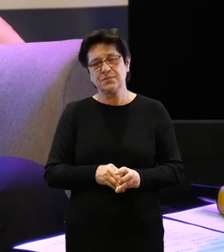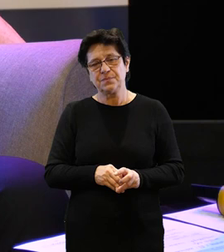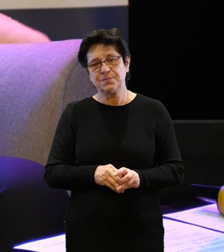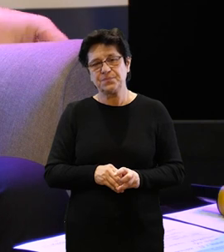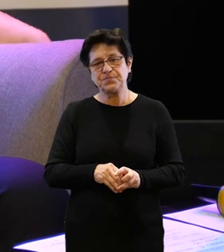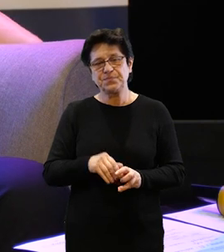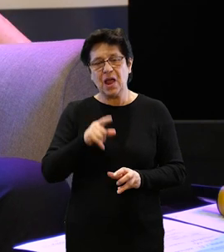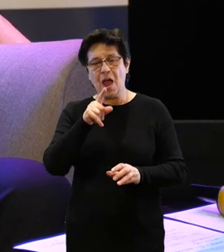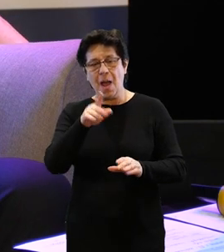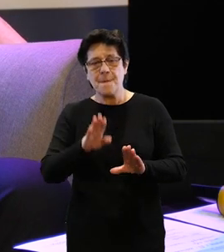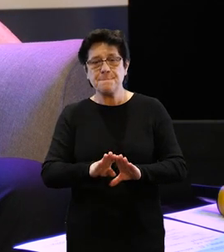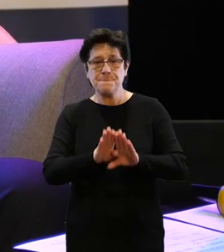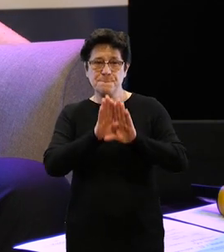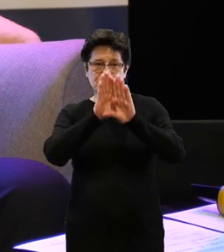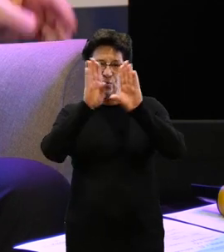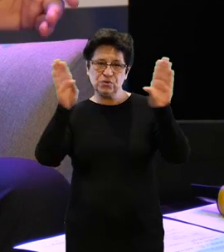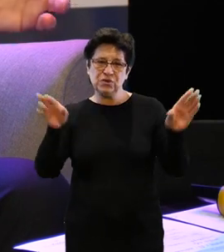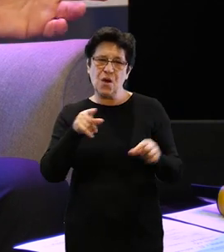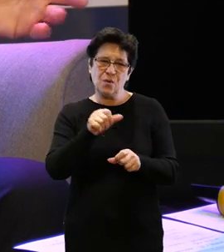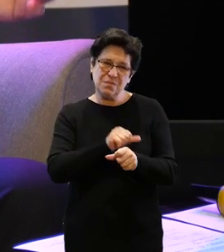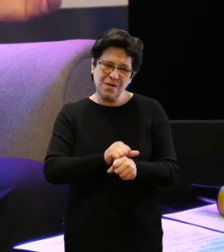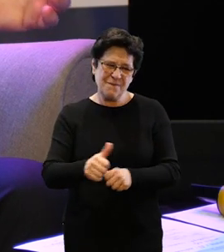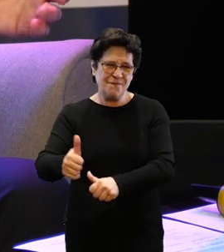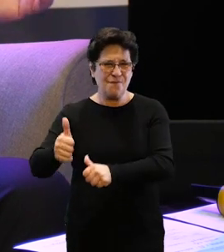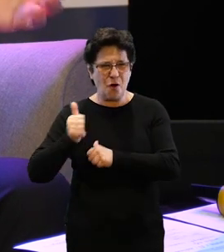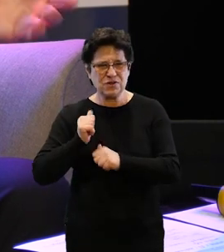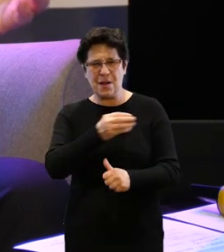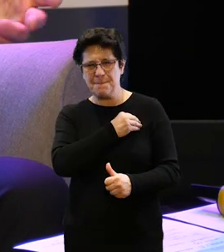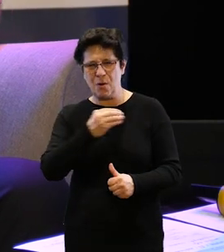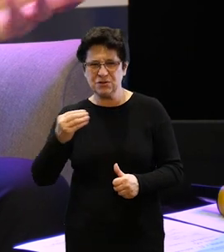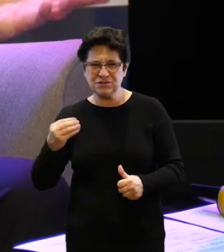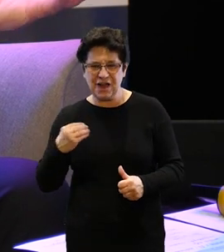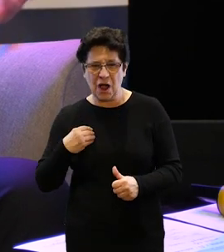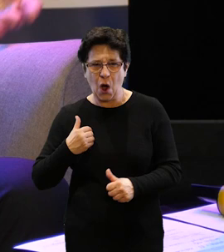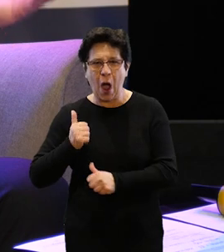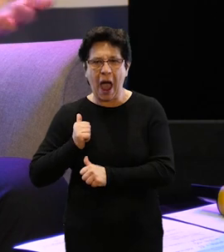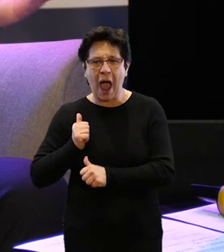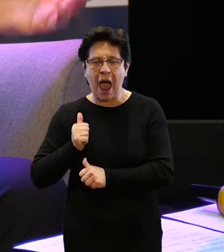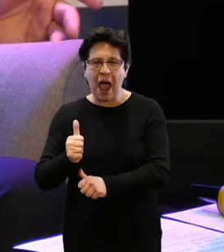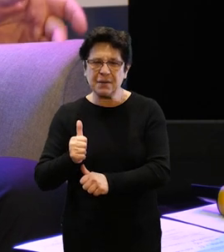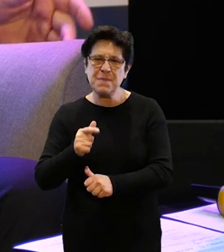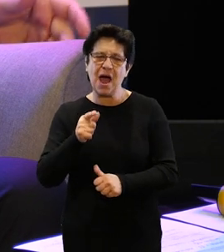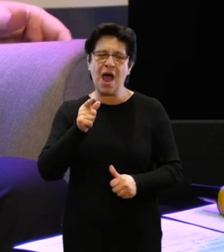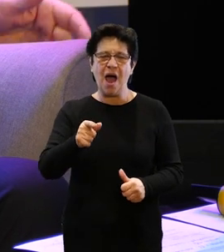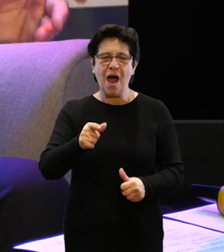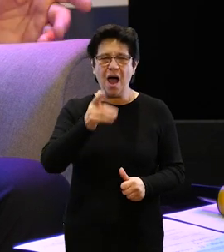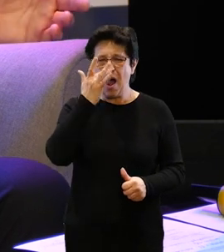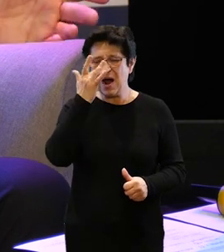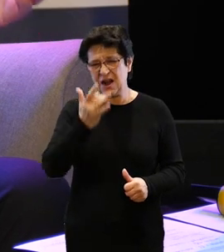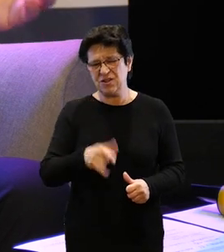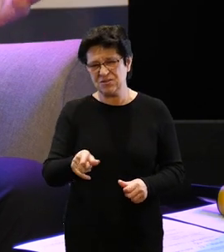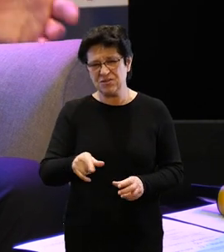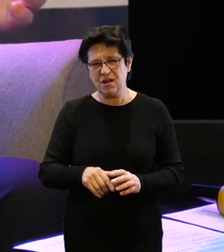pamiątek Ludowego Wojska Polskiego I Armii Radzieckiej No może to prozaicznie bo bo to jest moje dzieciństwo moja młodość